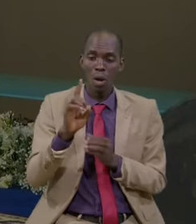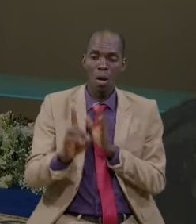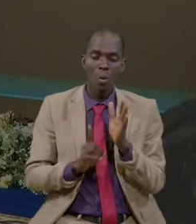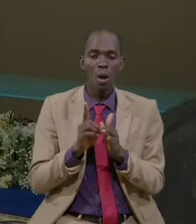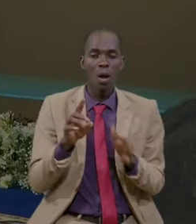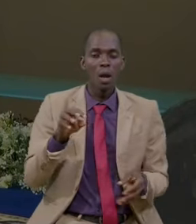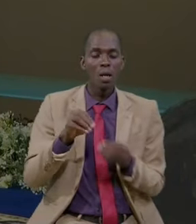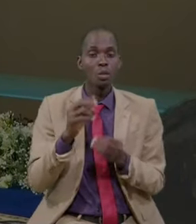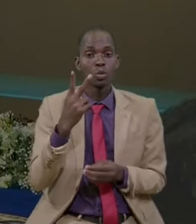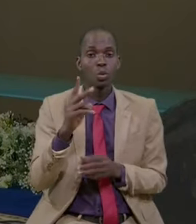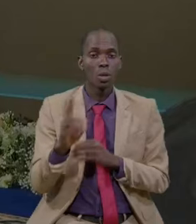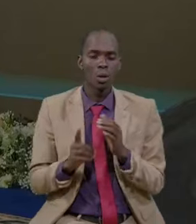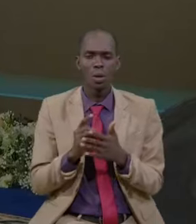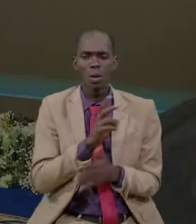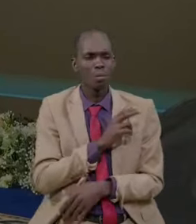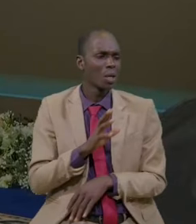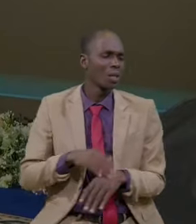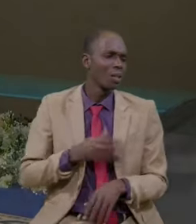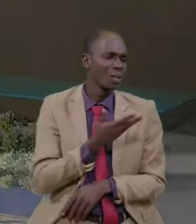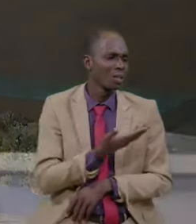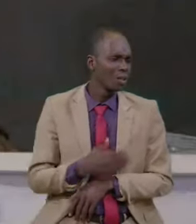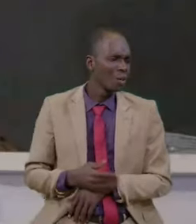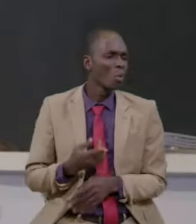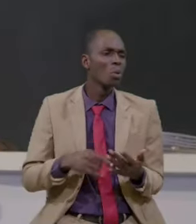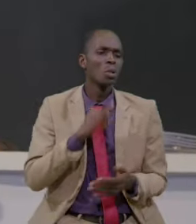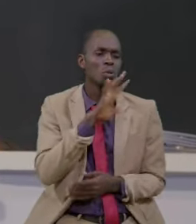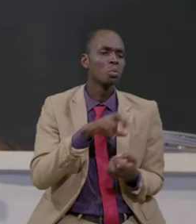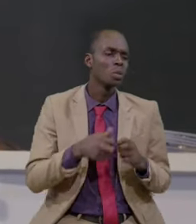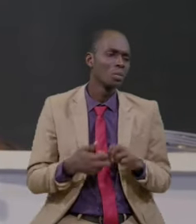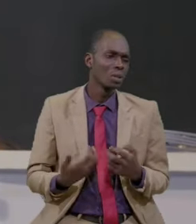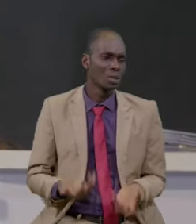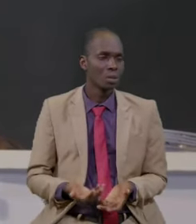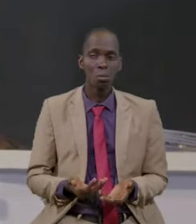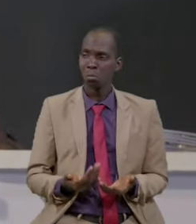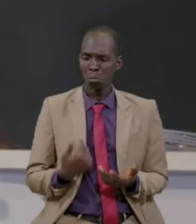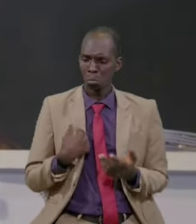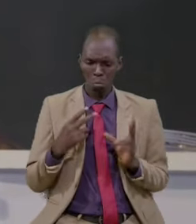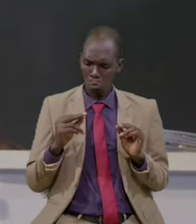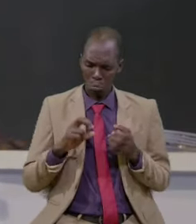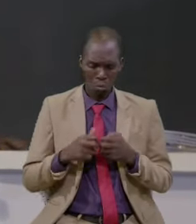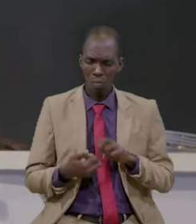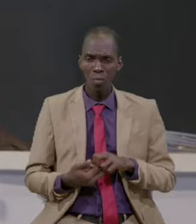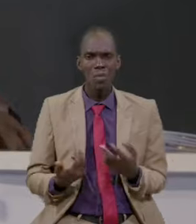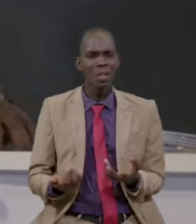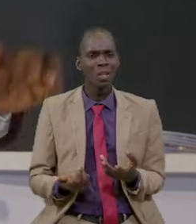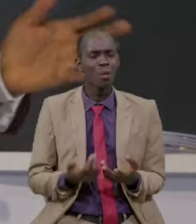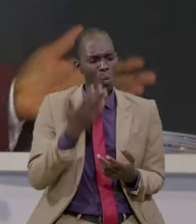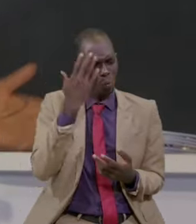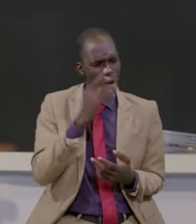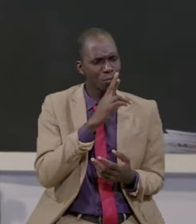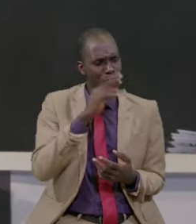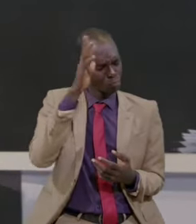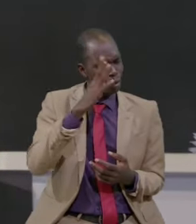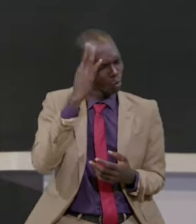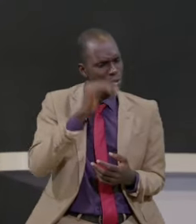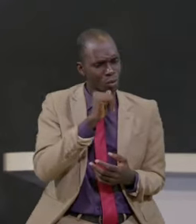heures passées. Ils l'ont appelé encore pour dire, ah, monsieur, quel est ton problème? Il n'y a pas de problème. Pourquoi est-ce que